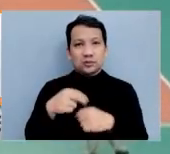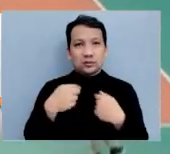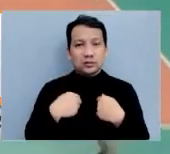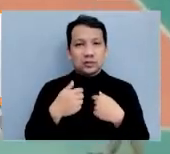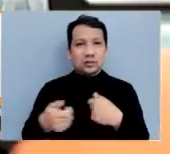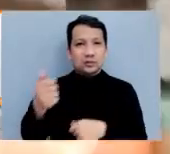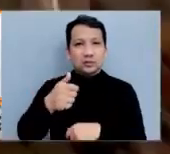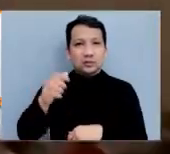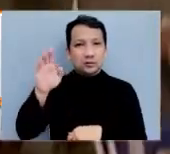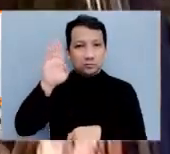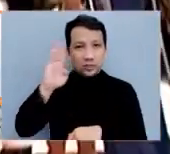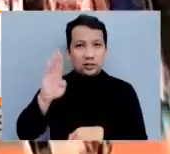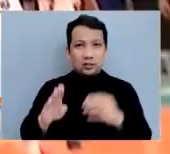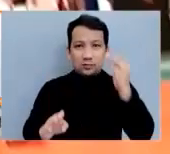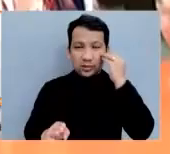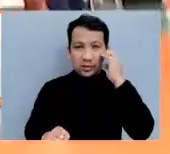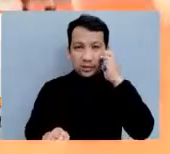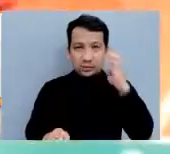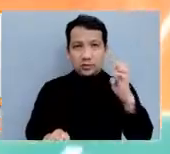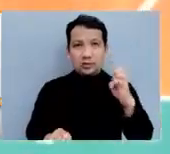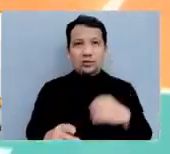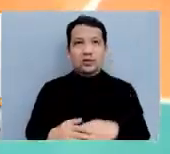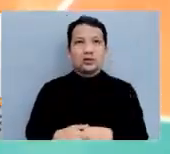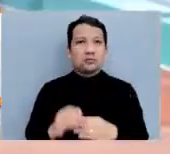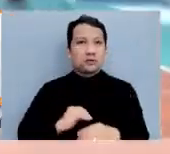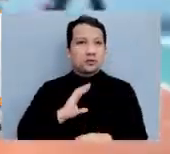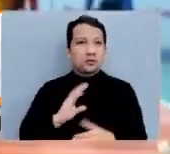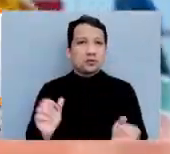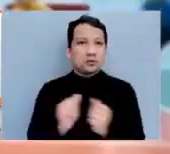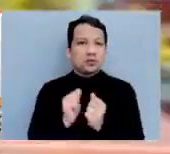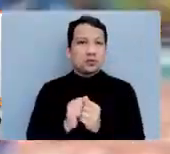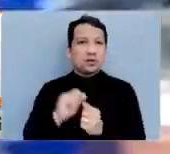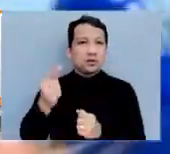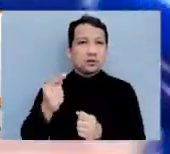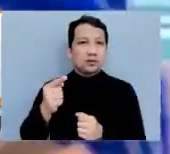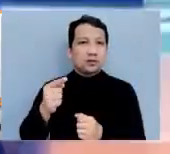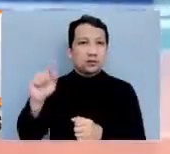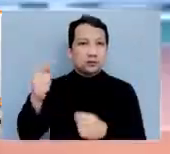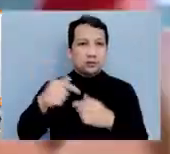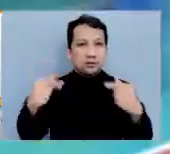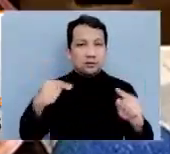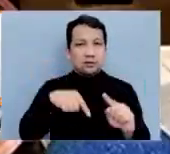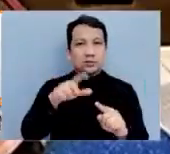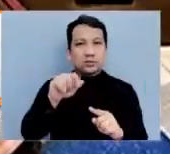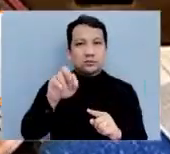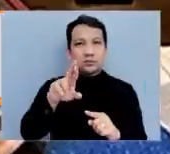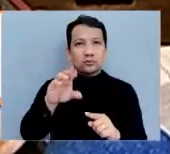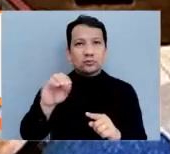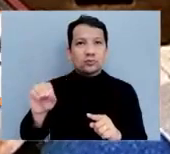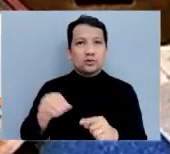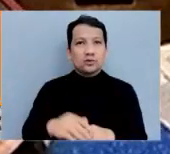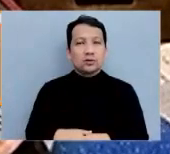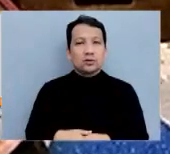Brian Bagunas at Mark Espejo. Extra boost ang dalawa kasama pa si first leg best opposite hitter Steven Roder. Bagunas play in